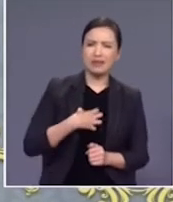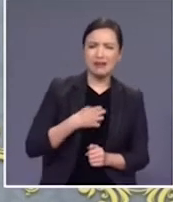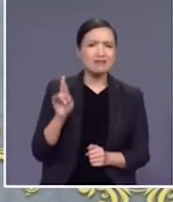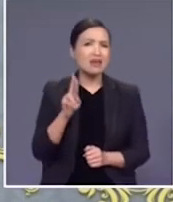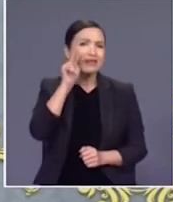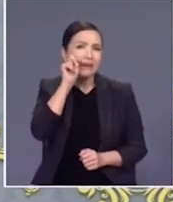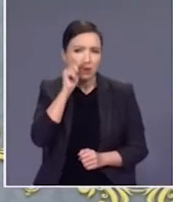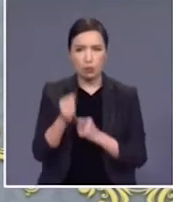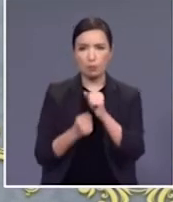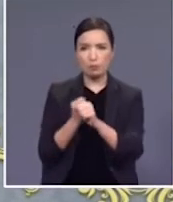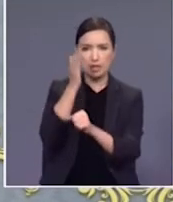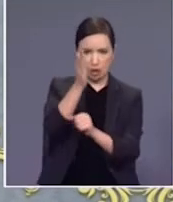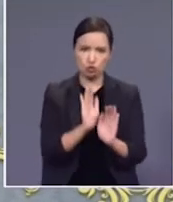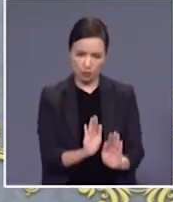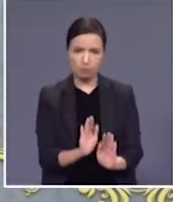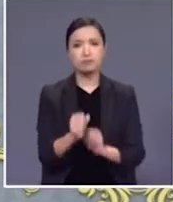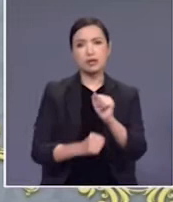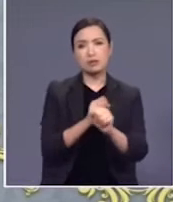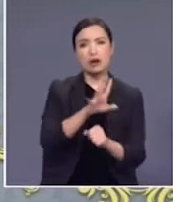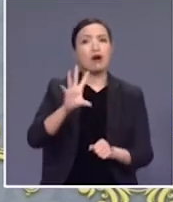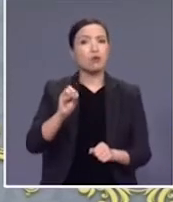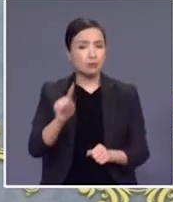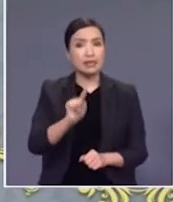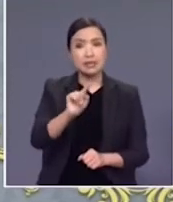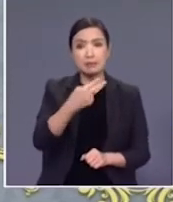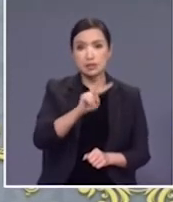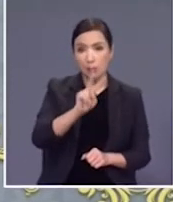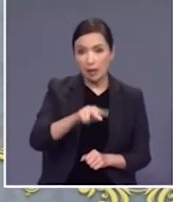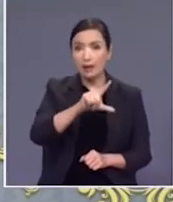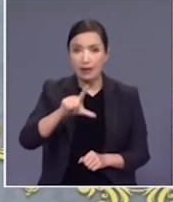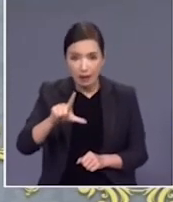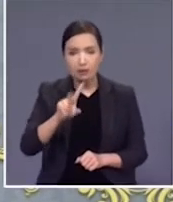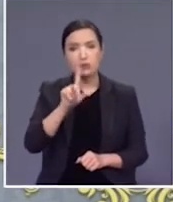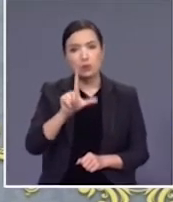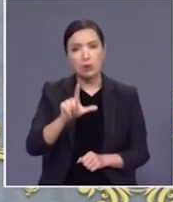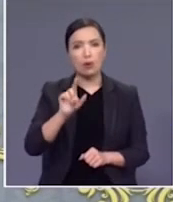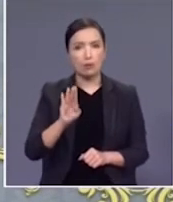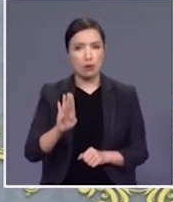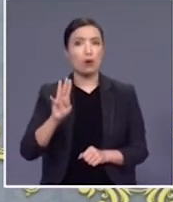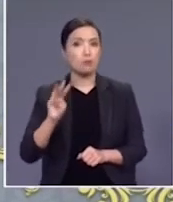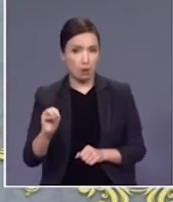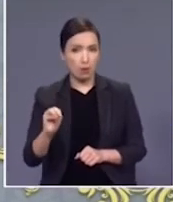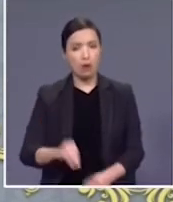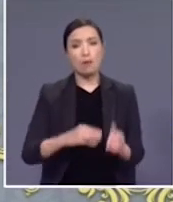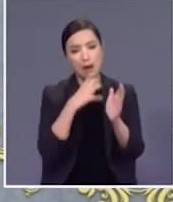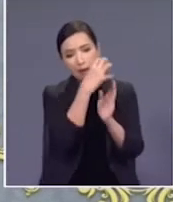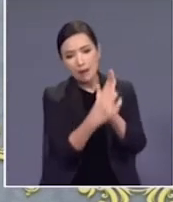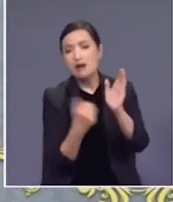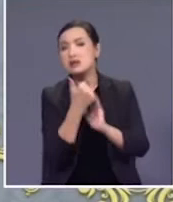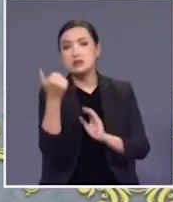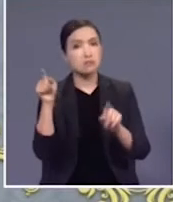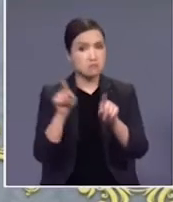ในปีหน้านะครับ2561ก็คือ 12,000 ล้านลูกบาศก์เมตรด้วยภูมิภาคอื่นๆก็เช่นกันนะครับไม่